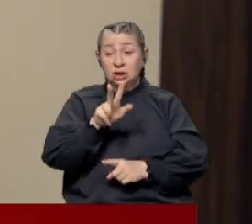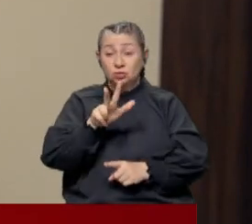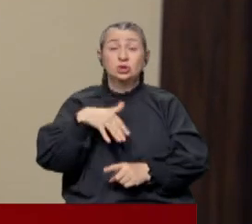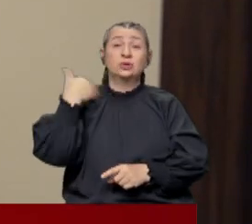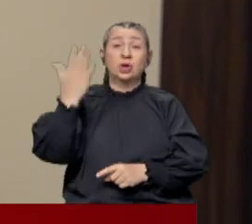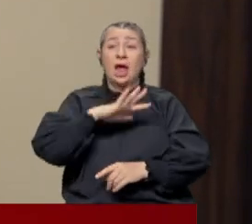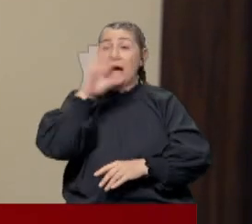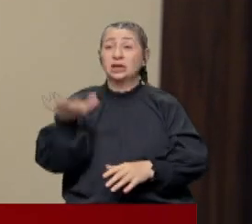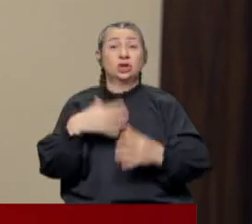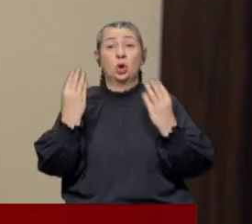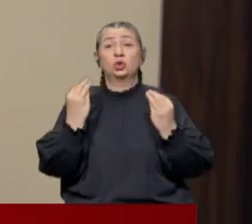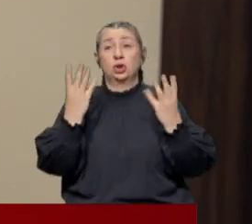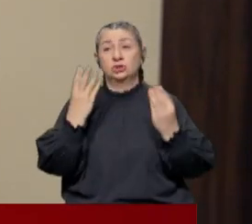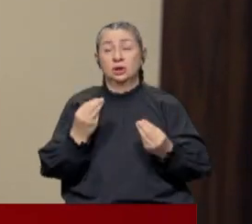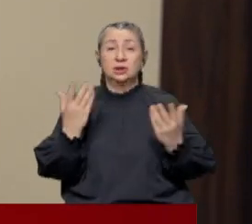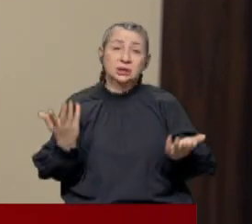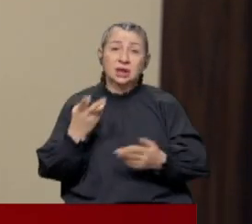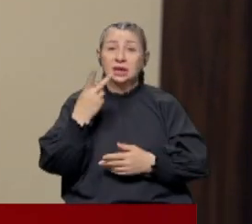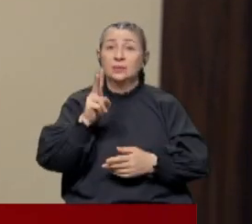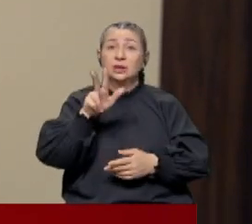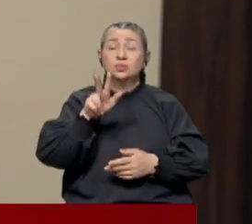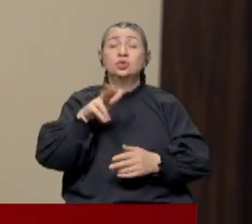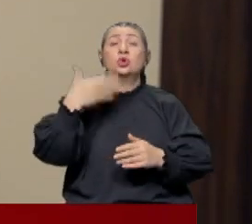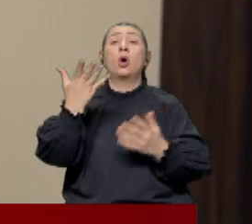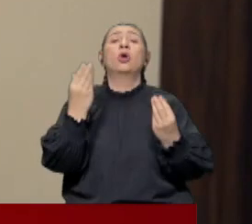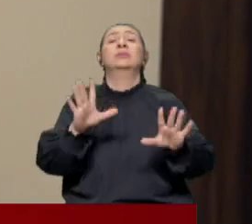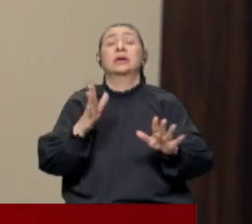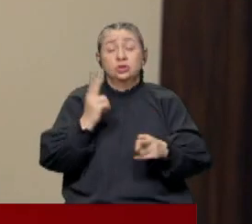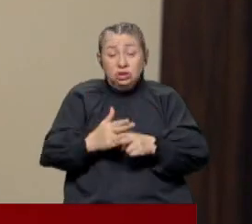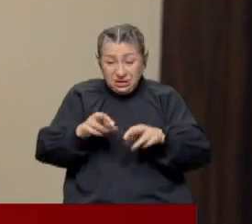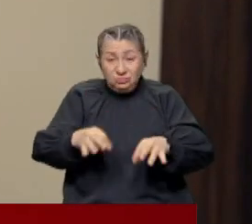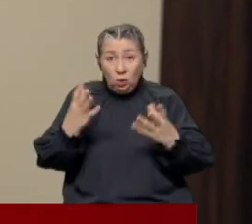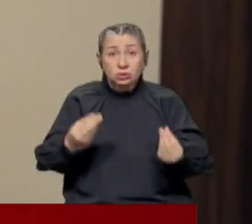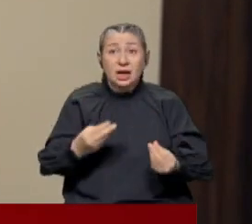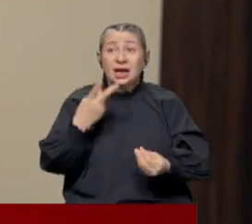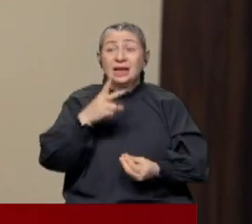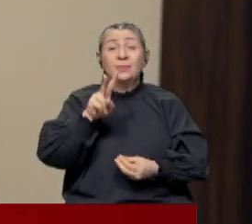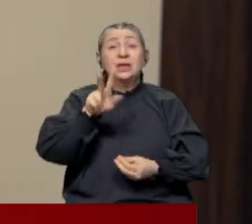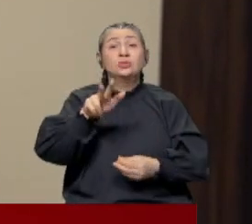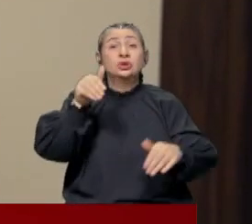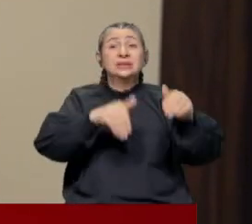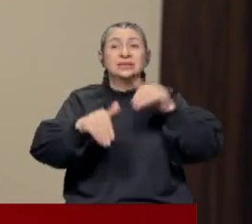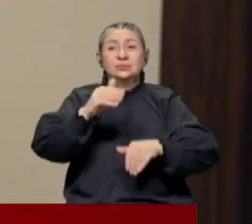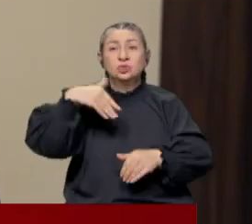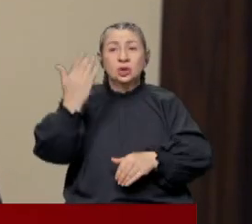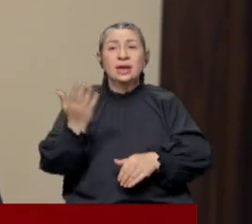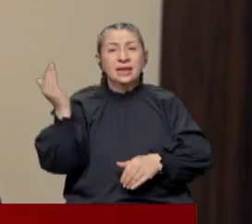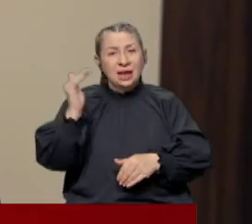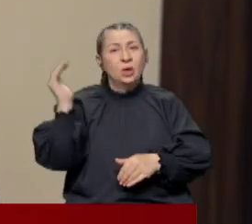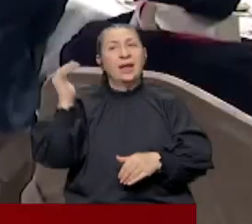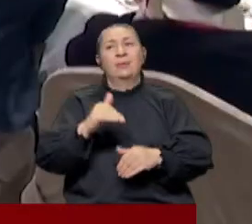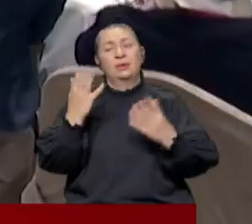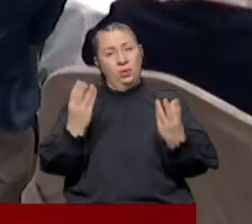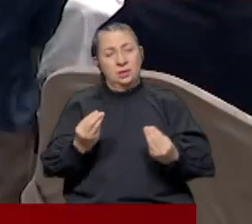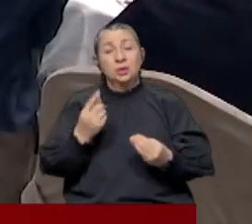2023'ten sonra her şey çok güzel olacak. Keşke 2023'ten sonraya kalmasa, bir an evvel olsa. 2023 seçimlerinden sonra geliyor gelmekte